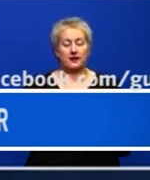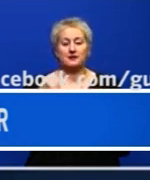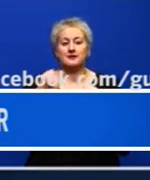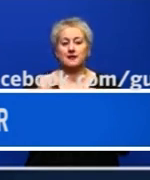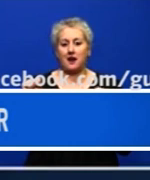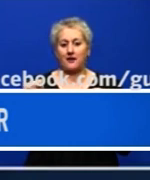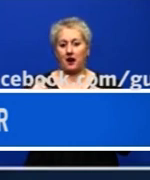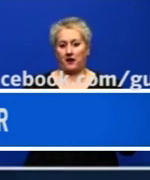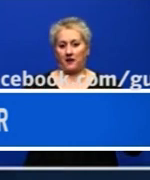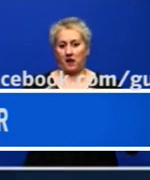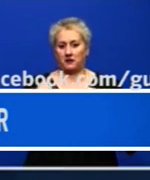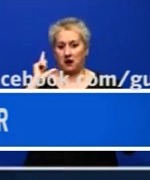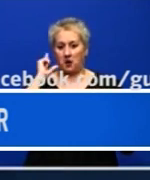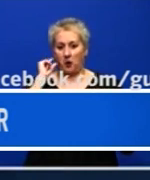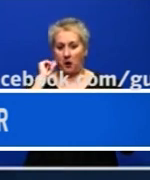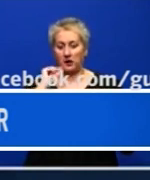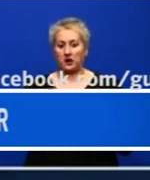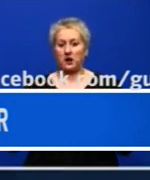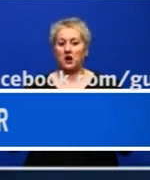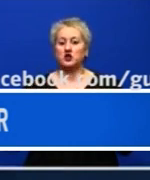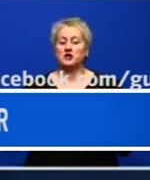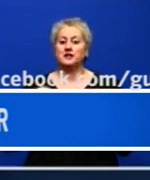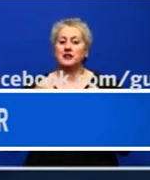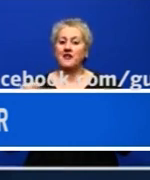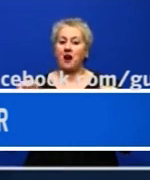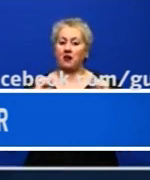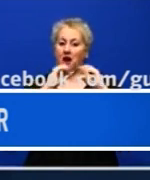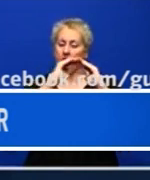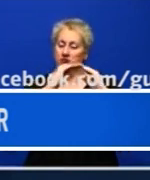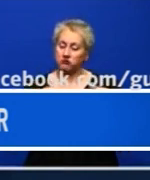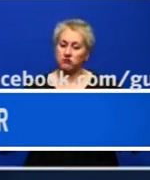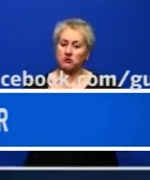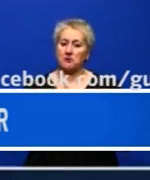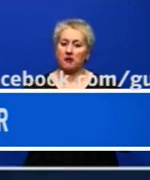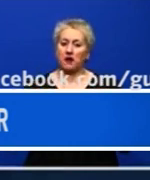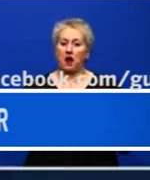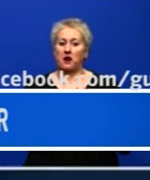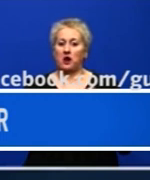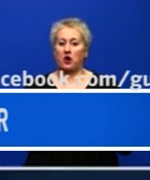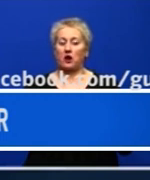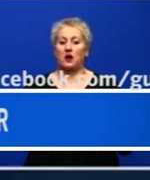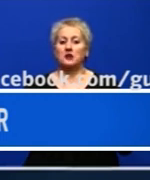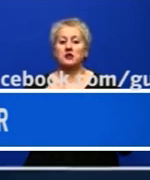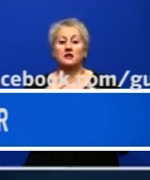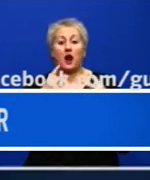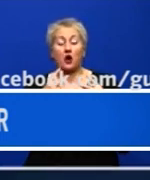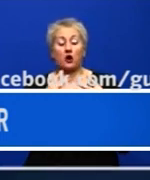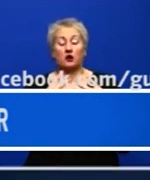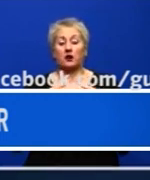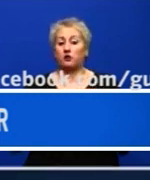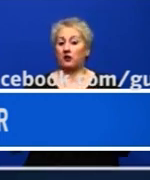salvarea vieților omenești și salvarea bunurilor create de om. Sunt valori esențiale care